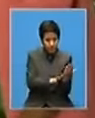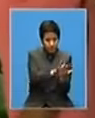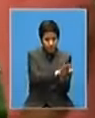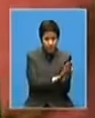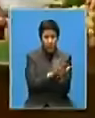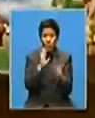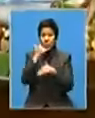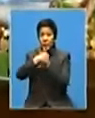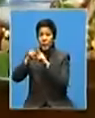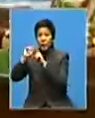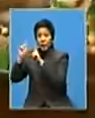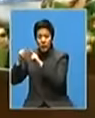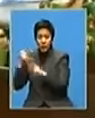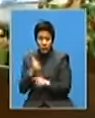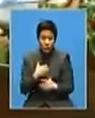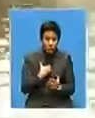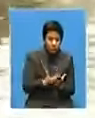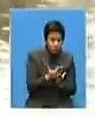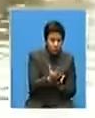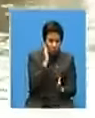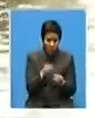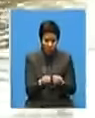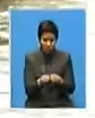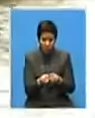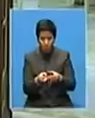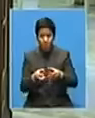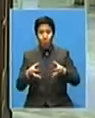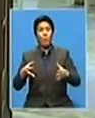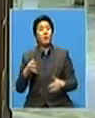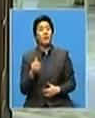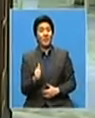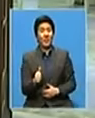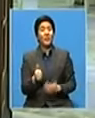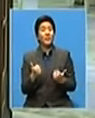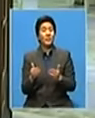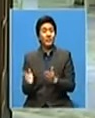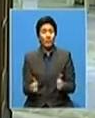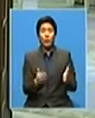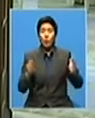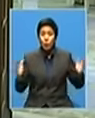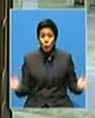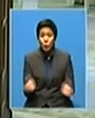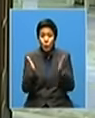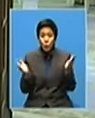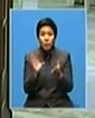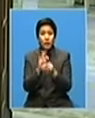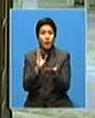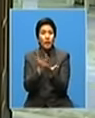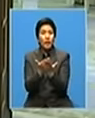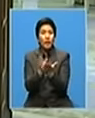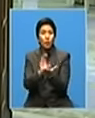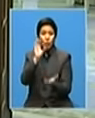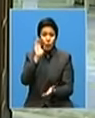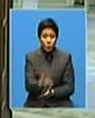ทศนะครับจะช่วยเศรษฐกิจในภูมิภาคเจริญเติบโตได้อย่างยั่งยืนนะครับในเรื่องของการส่งเสริมการค้าการลงทุนเป็นสิ่ง